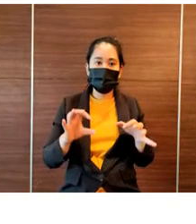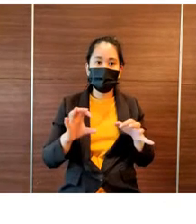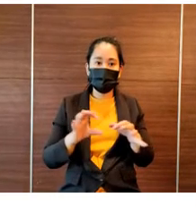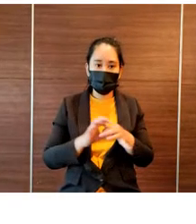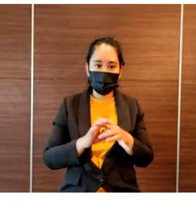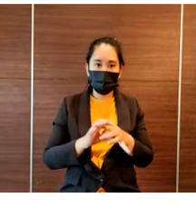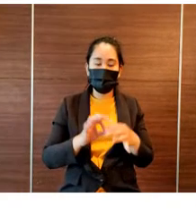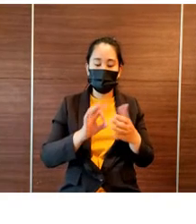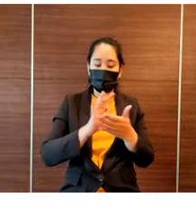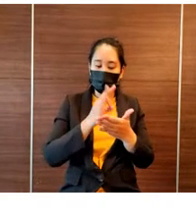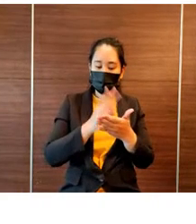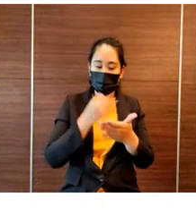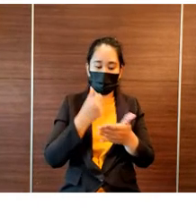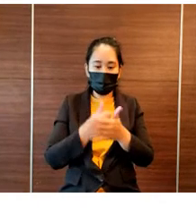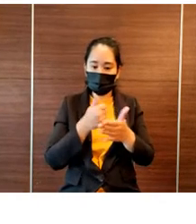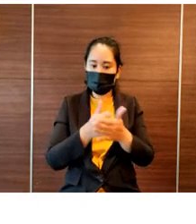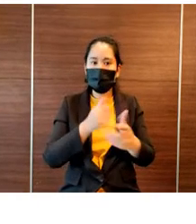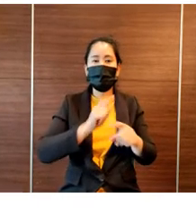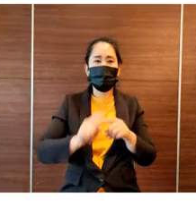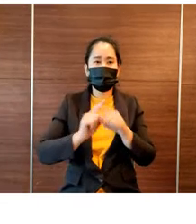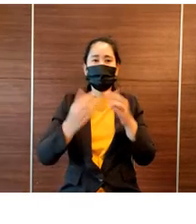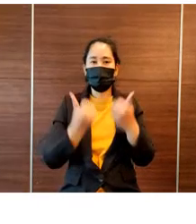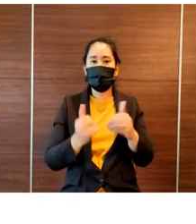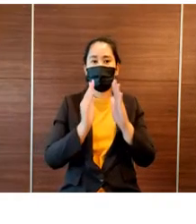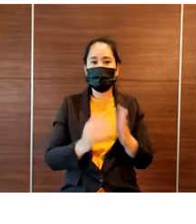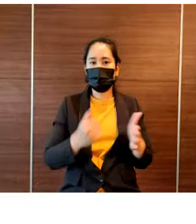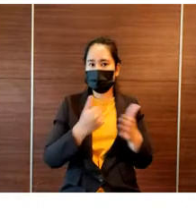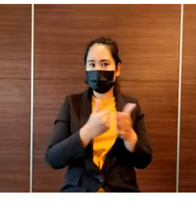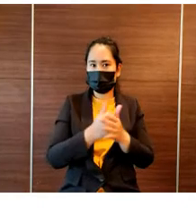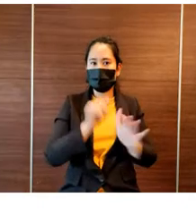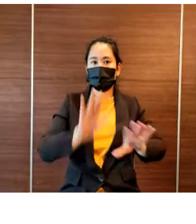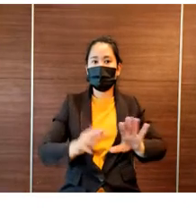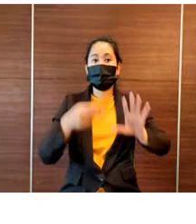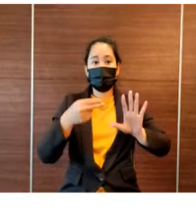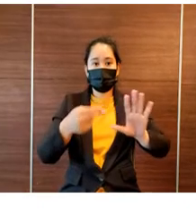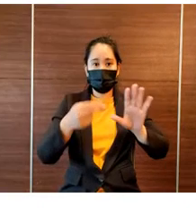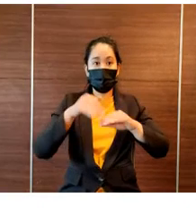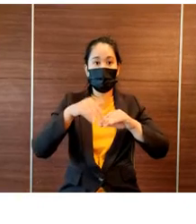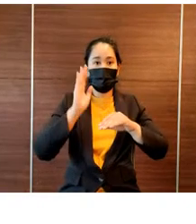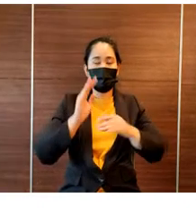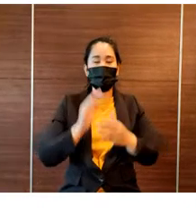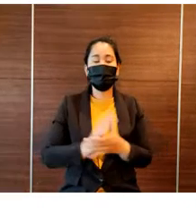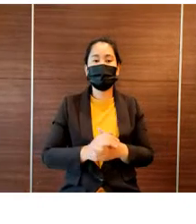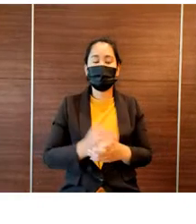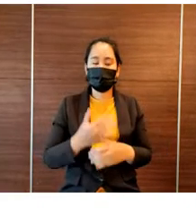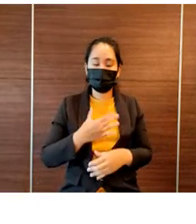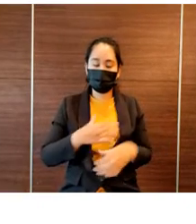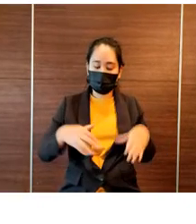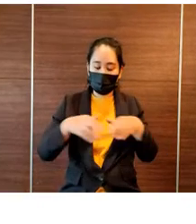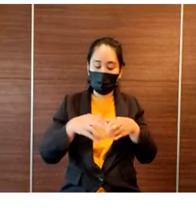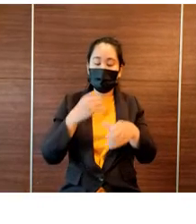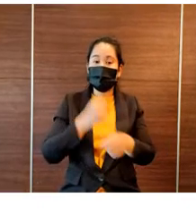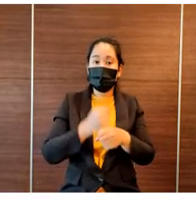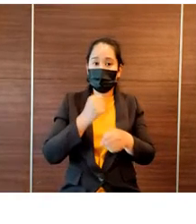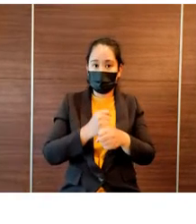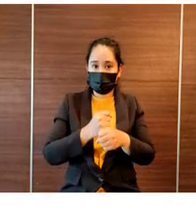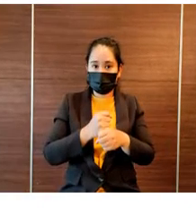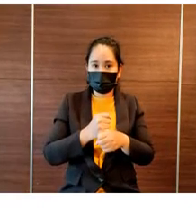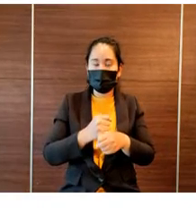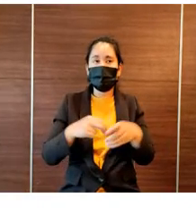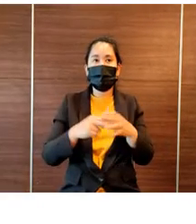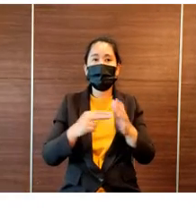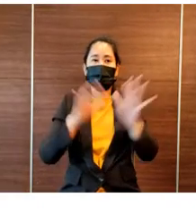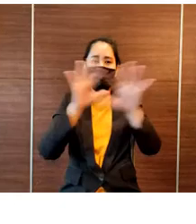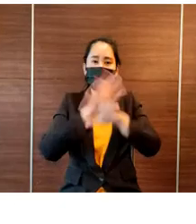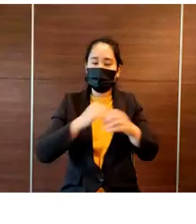พลังของโซเชียลมีเดียของเราเนี่ยที่มีคนตามอยู่ตอนนี้ประมาณเกือบ 50,000 คนเนี่ยเราใช้ตัวเนี้ยมันเป็นกระบอก